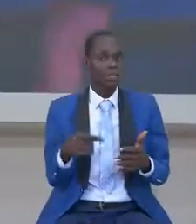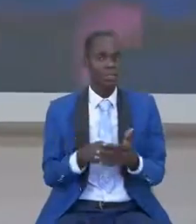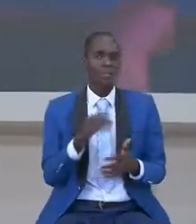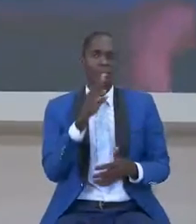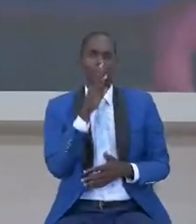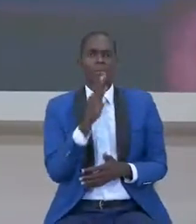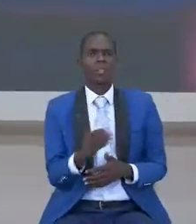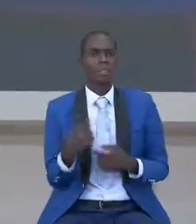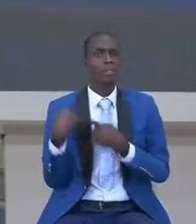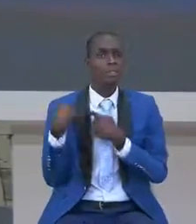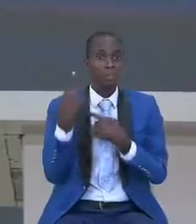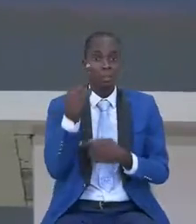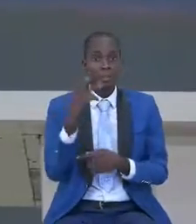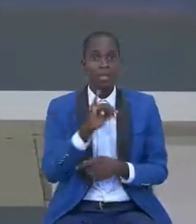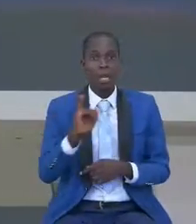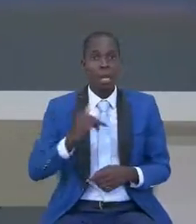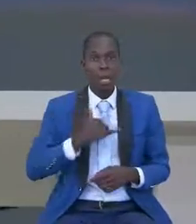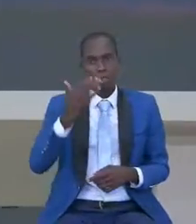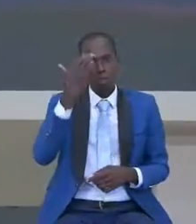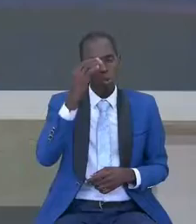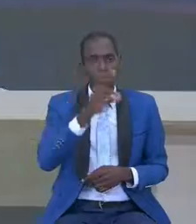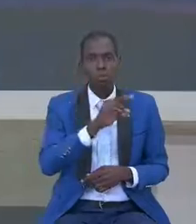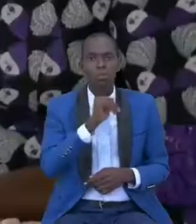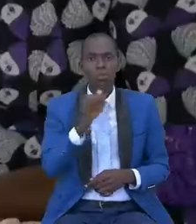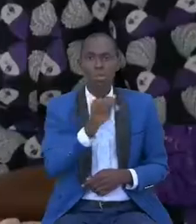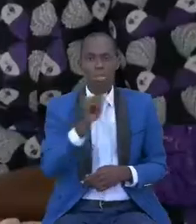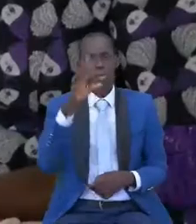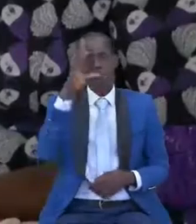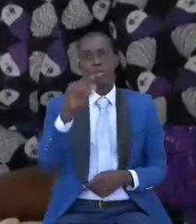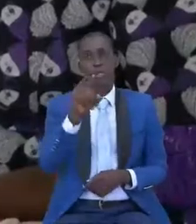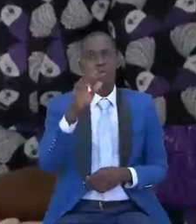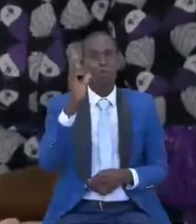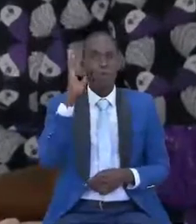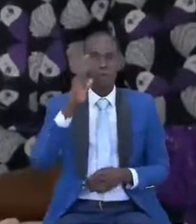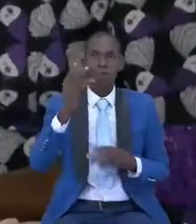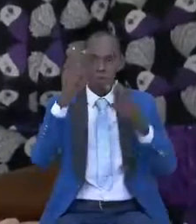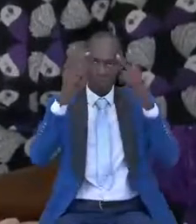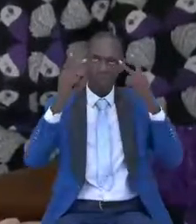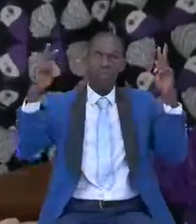Puisque je ne connais point d'homme. Tu vas prospérer.